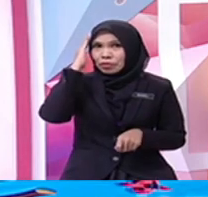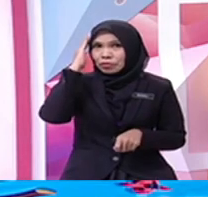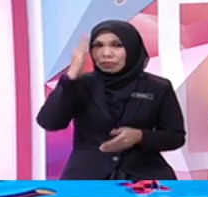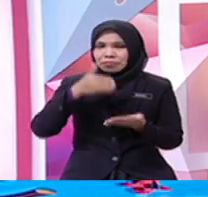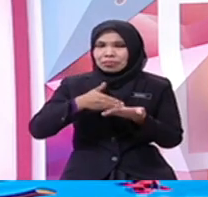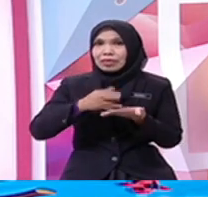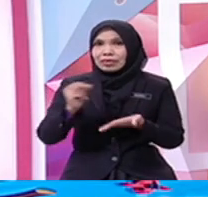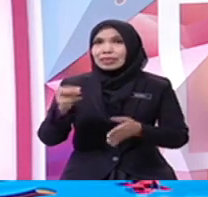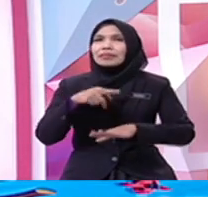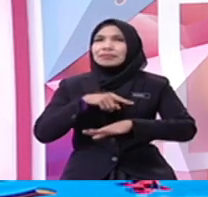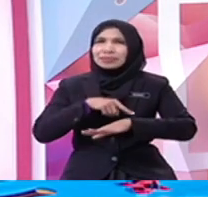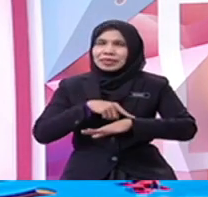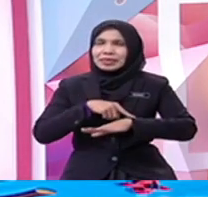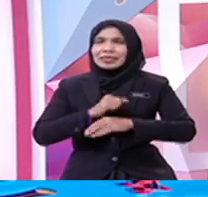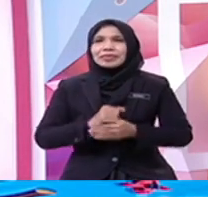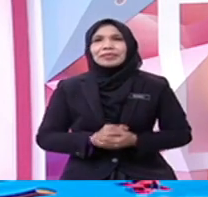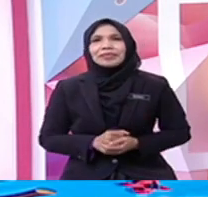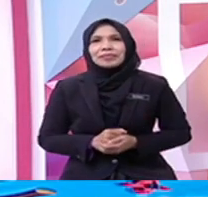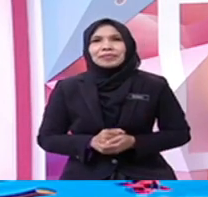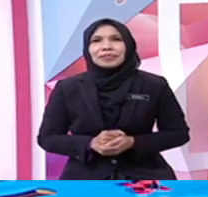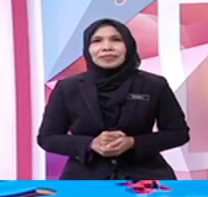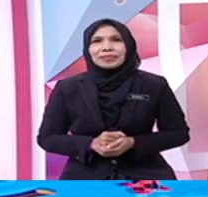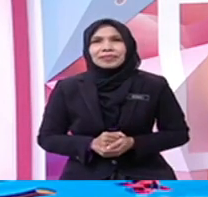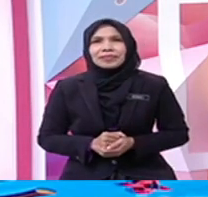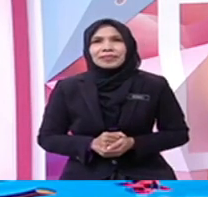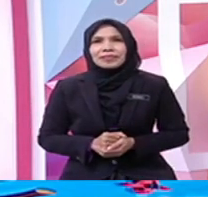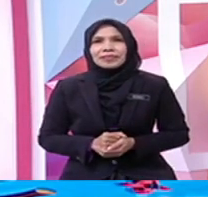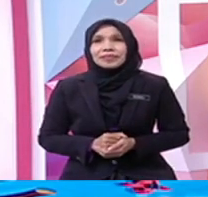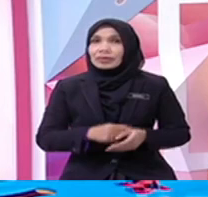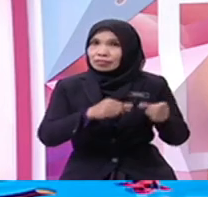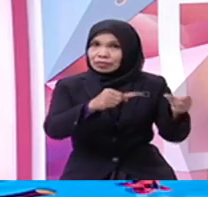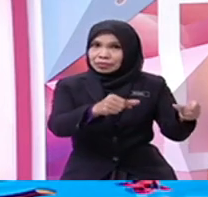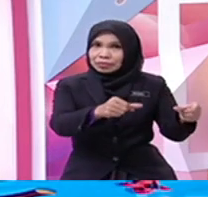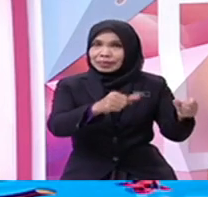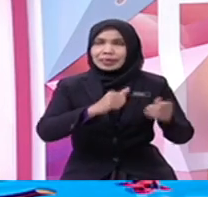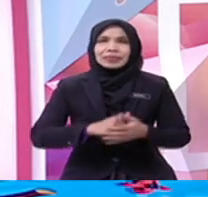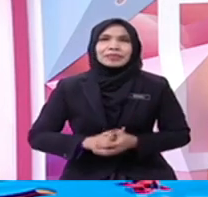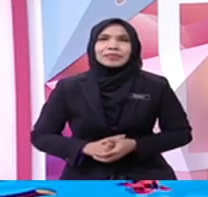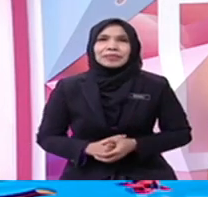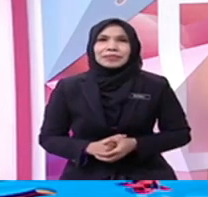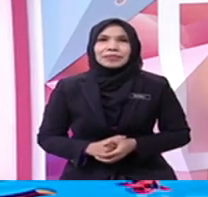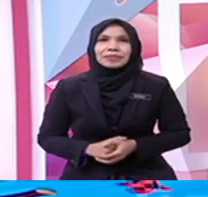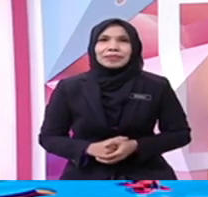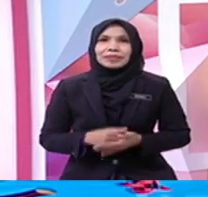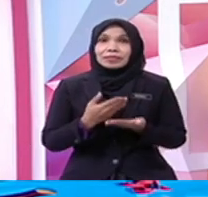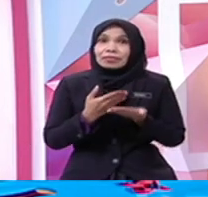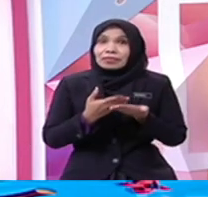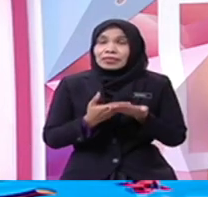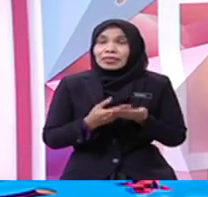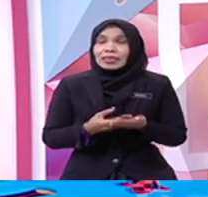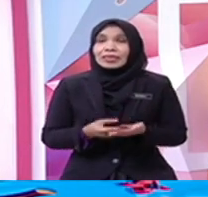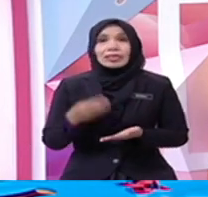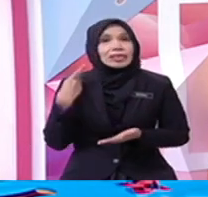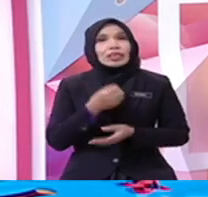oke di ini tidak sih hetutu Bye jadi kita udah selesai